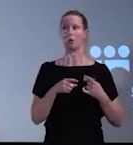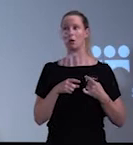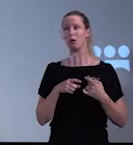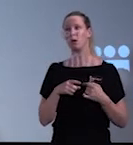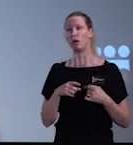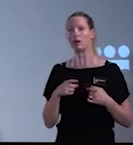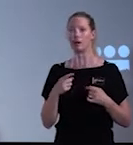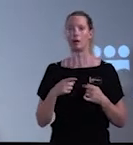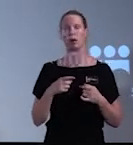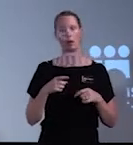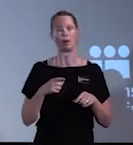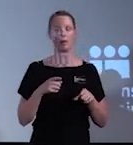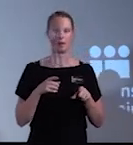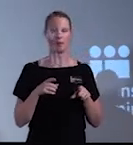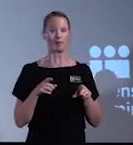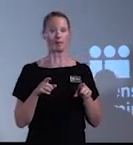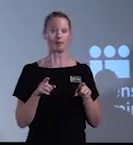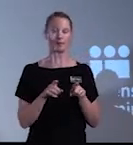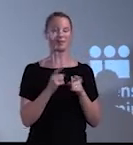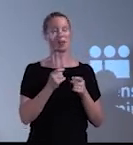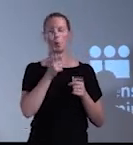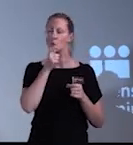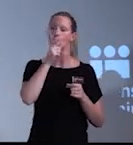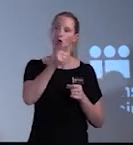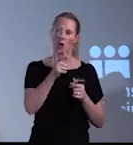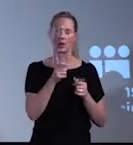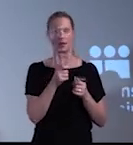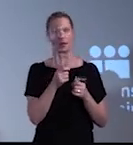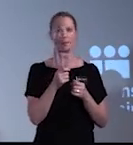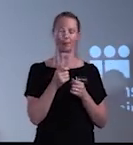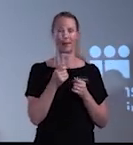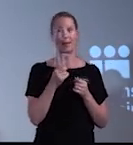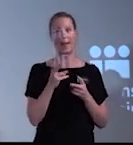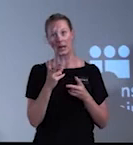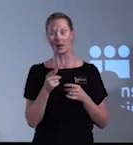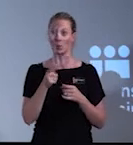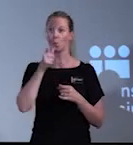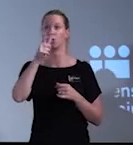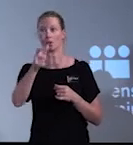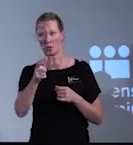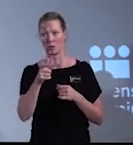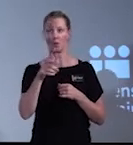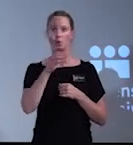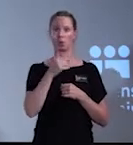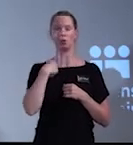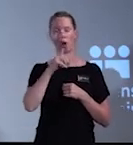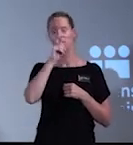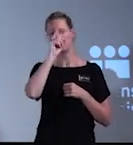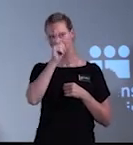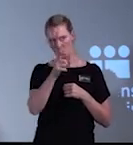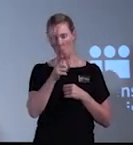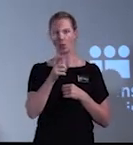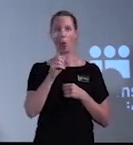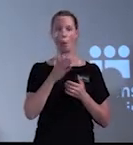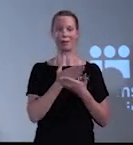mer eller mindre implicit, eller mer eller mindre explicit, så förstod jag att om